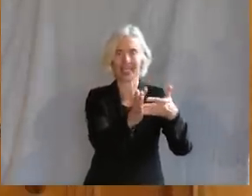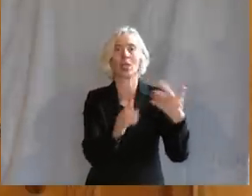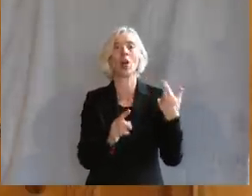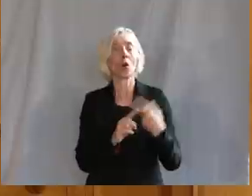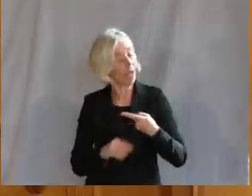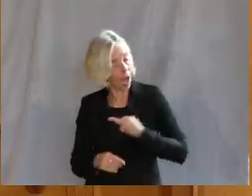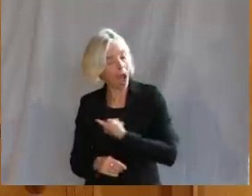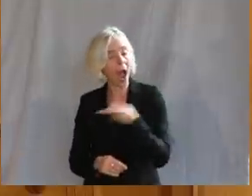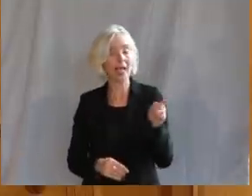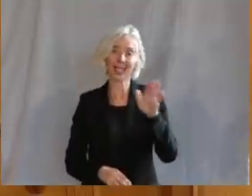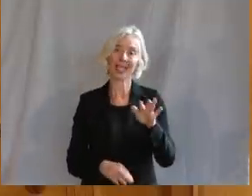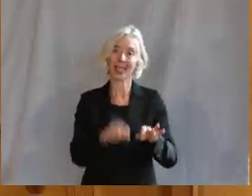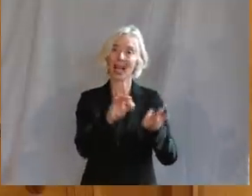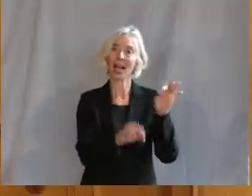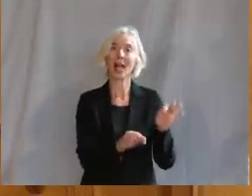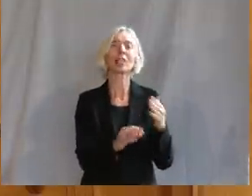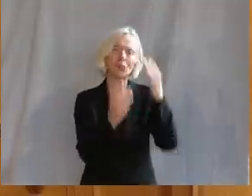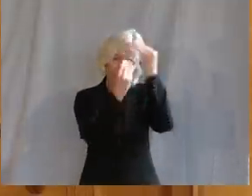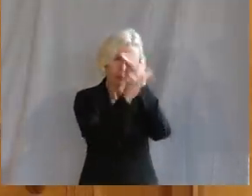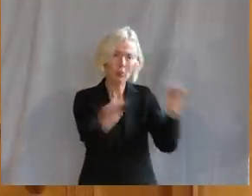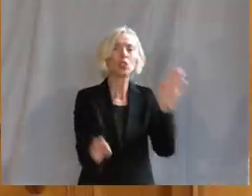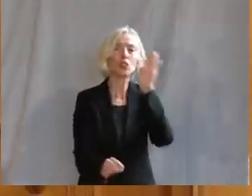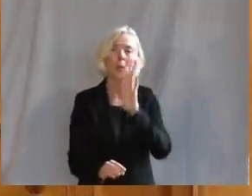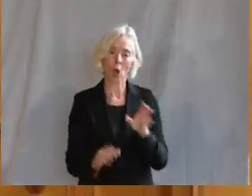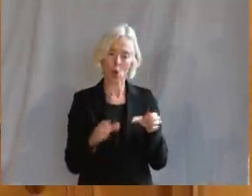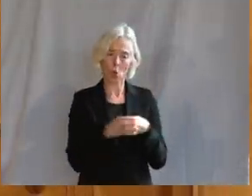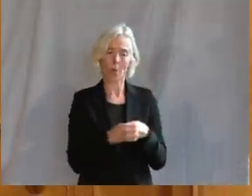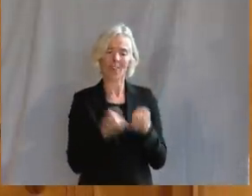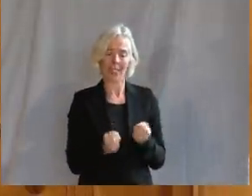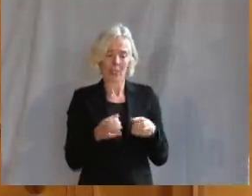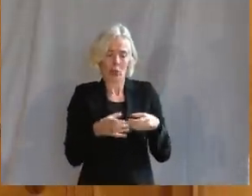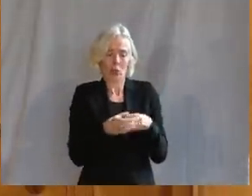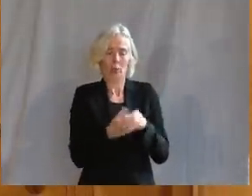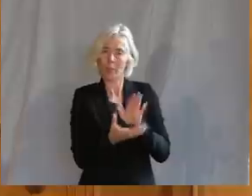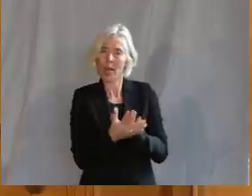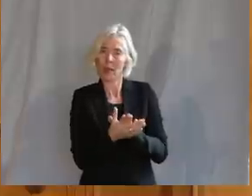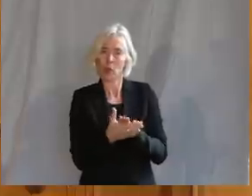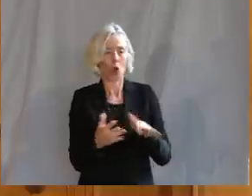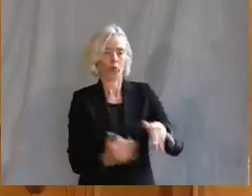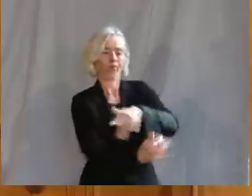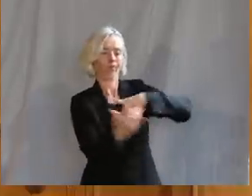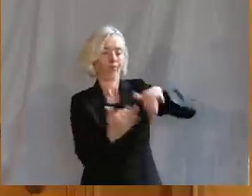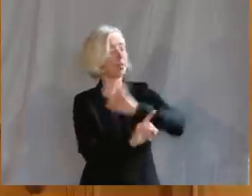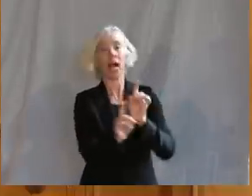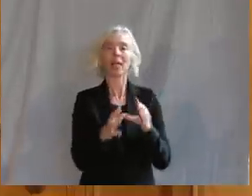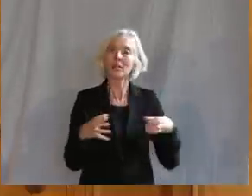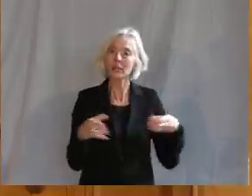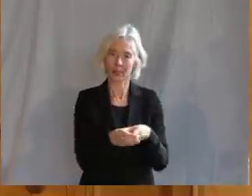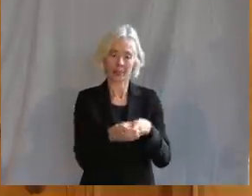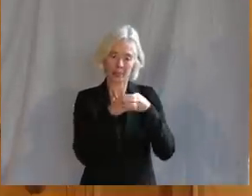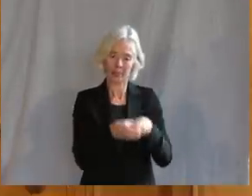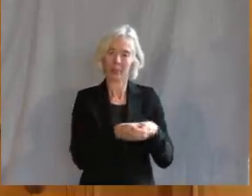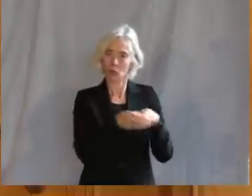Kita-Einrichtungen, ab jetzt in festen Gruppen zu arbeiten und auch das Essen für die Kinder nun quasi fest zu